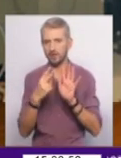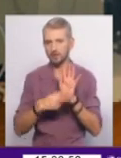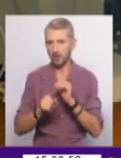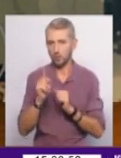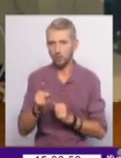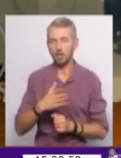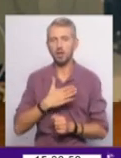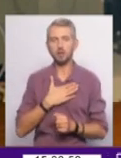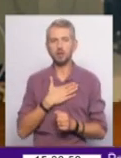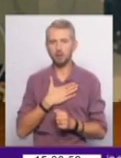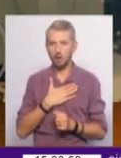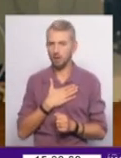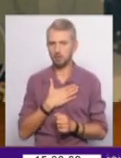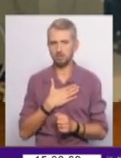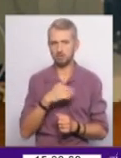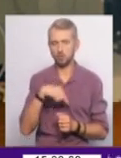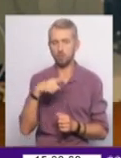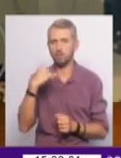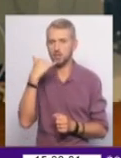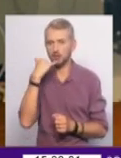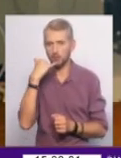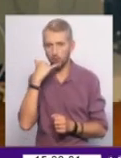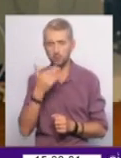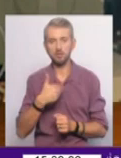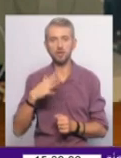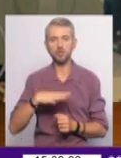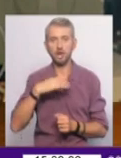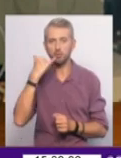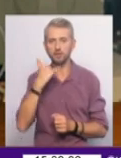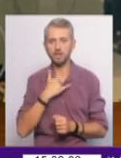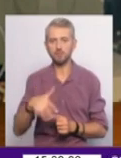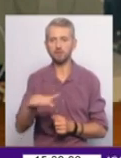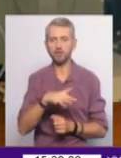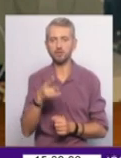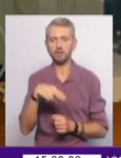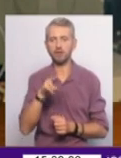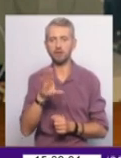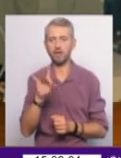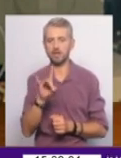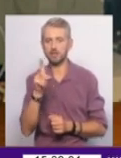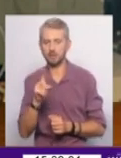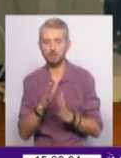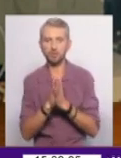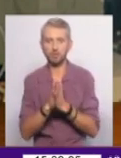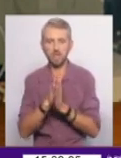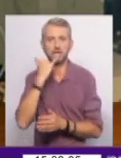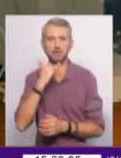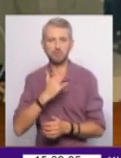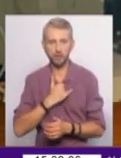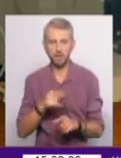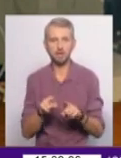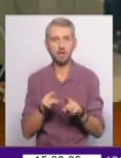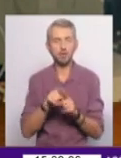223-0981 – це наш незмінний номер телефону прямого ефіру. Ми чекаємо дзвінки з масиву ДВРЗ. Будь ласка, обов'язково долучайтеся. І так